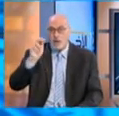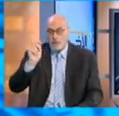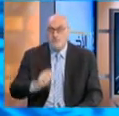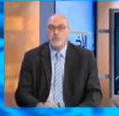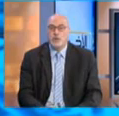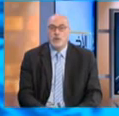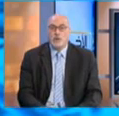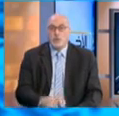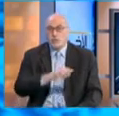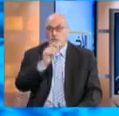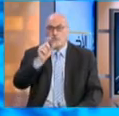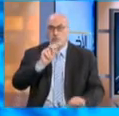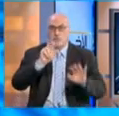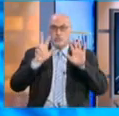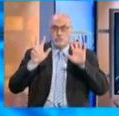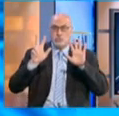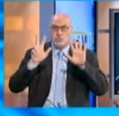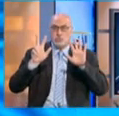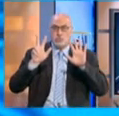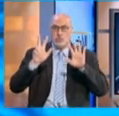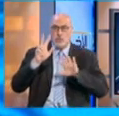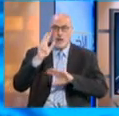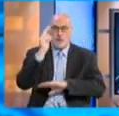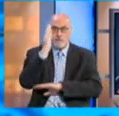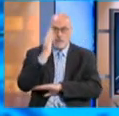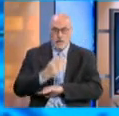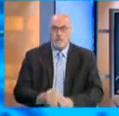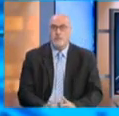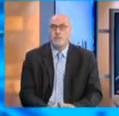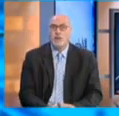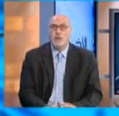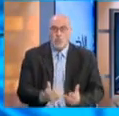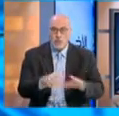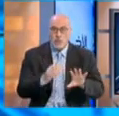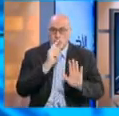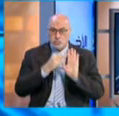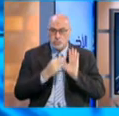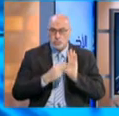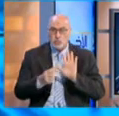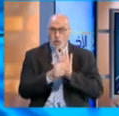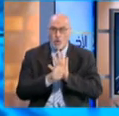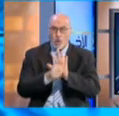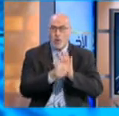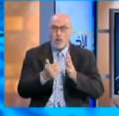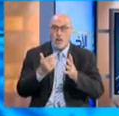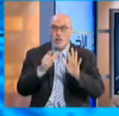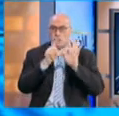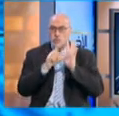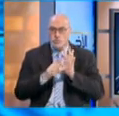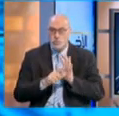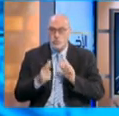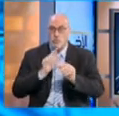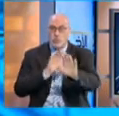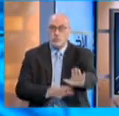غاية 28 من الشهر الجاري. الندوة تتناول موضوع دور الهيئات الدستورية في